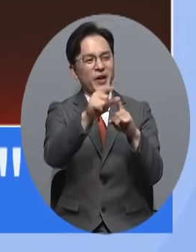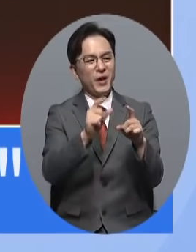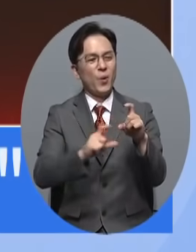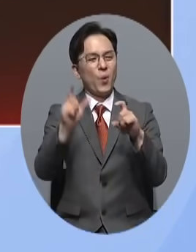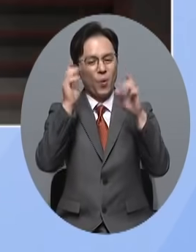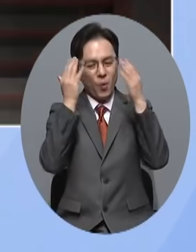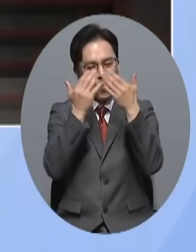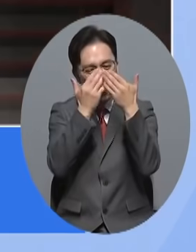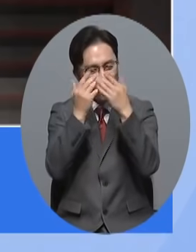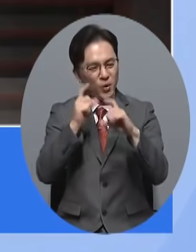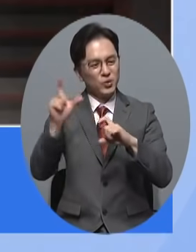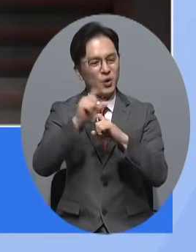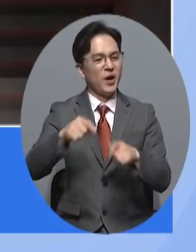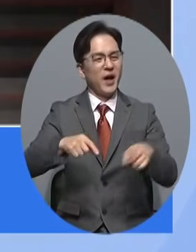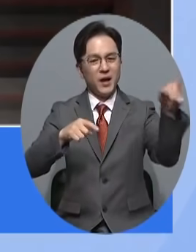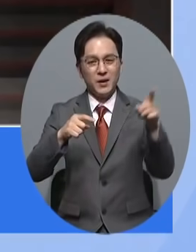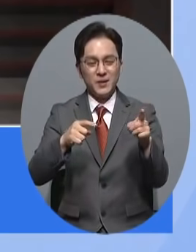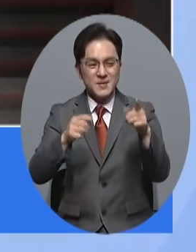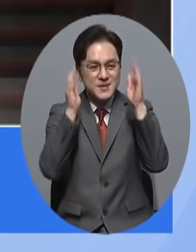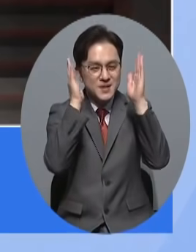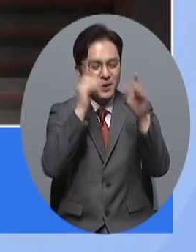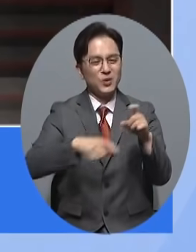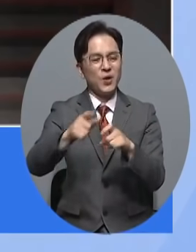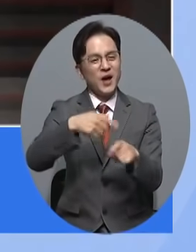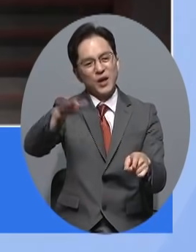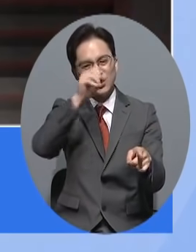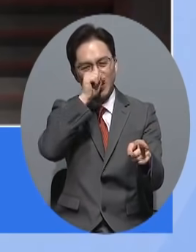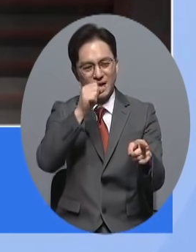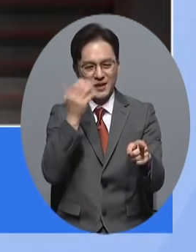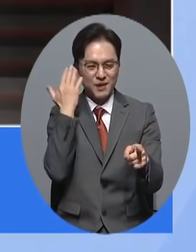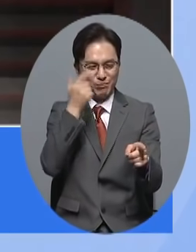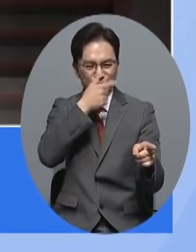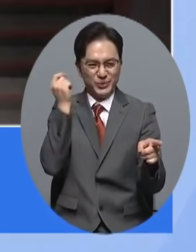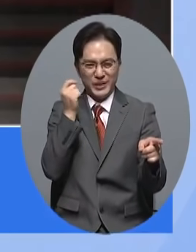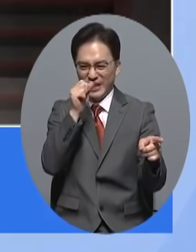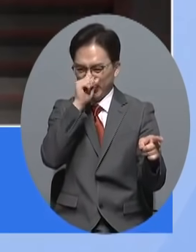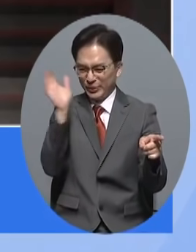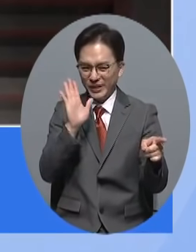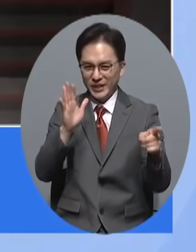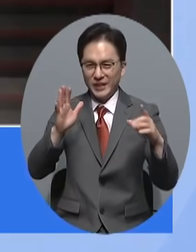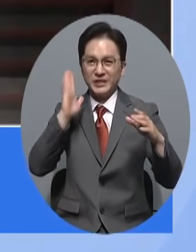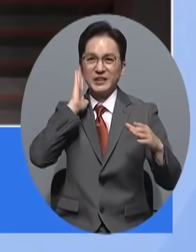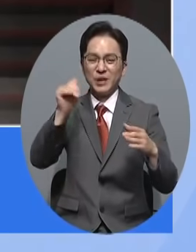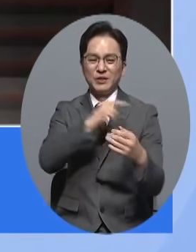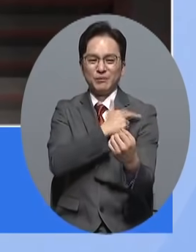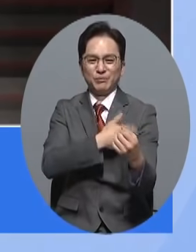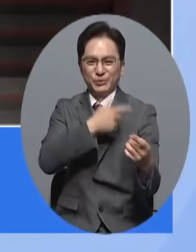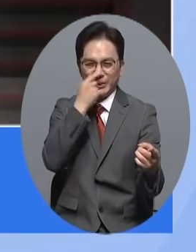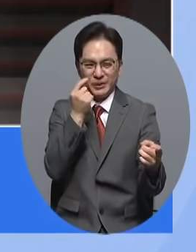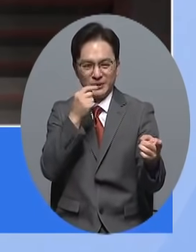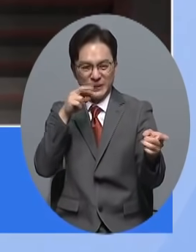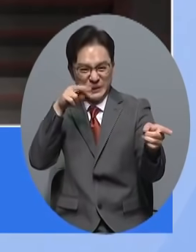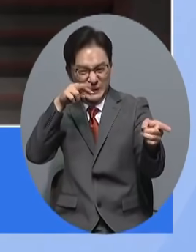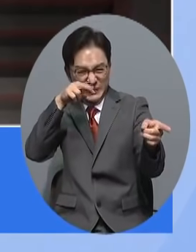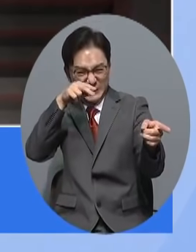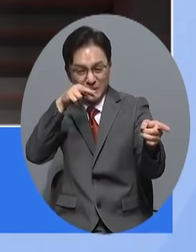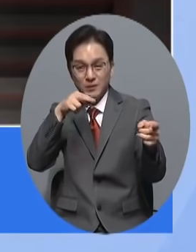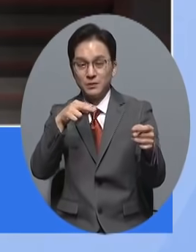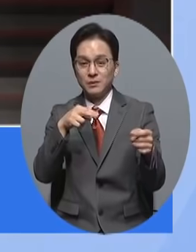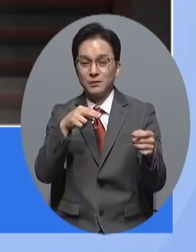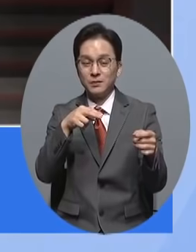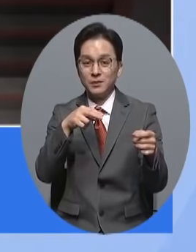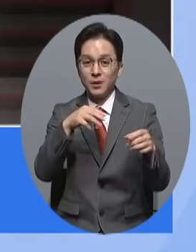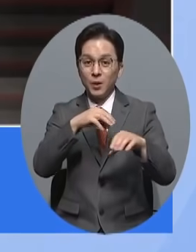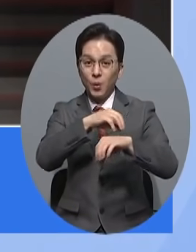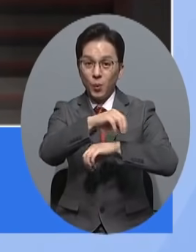공격하는 거는 윤석열 후보가 조금 당혹스럽긴 하겠지만 제가 보기에 지금 1차 여론조사가 끝나고 네. 여론조사를 봐도 윤석열 후보의 지지가